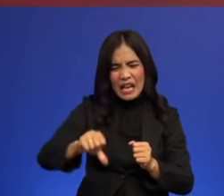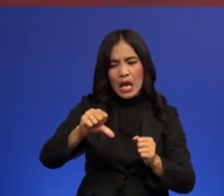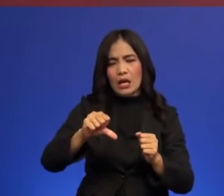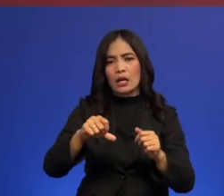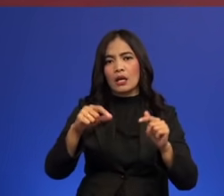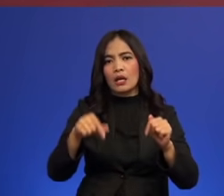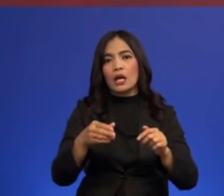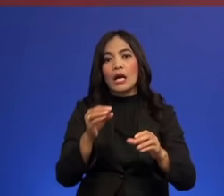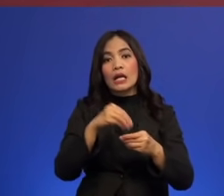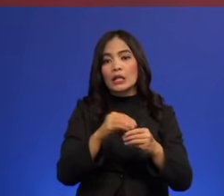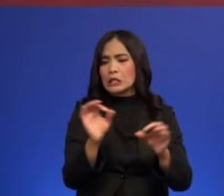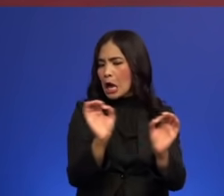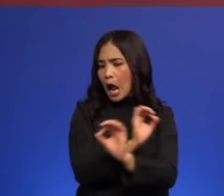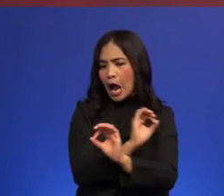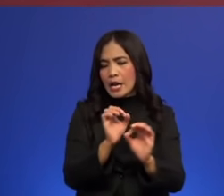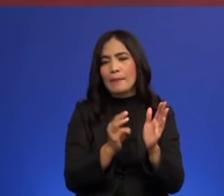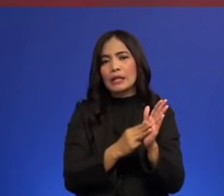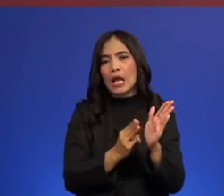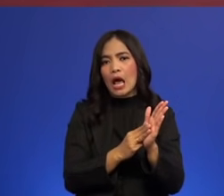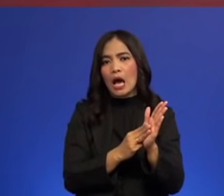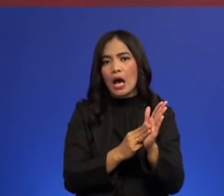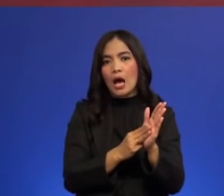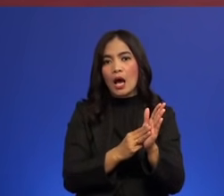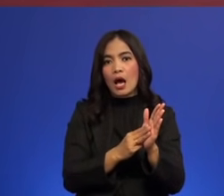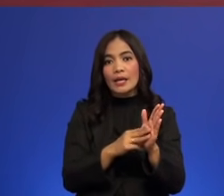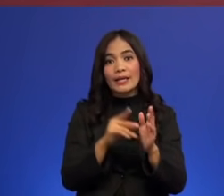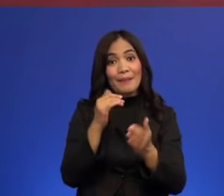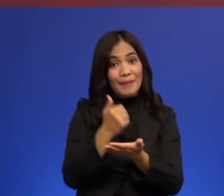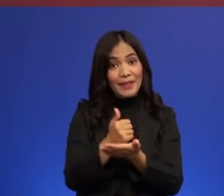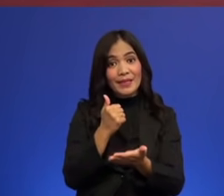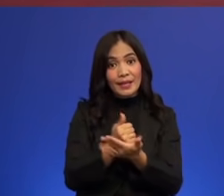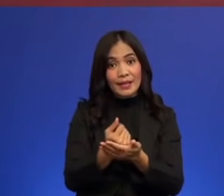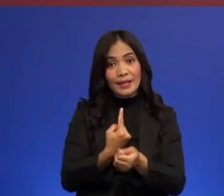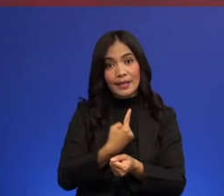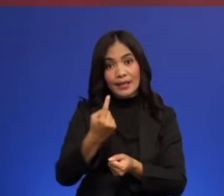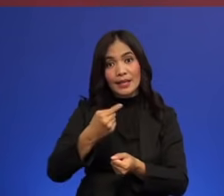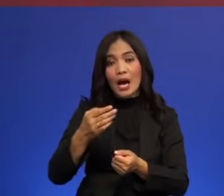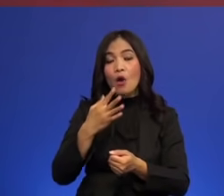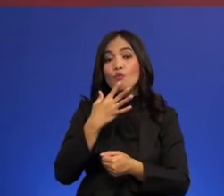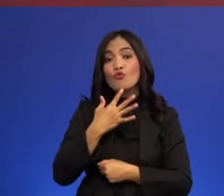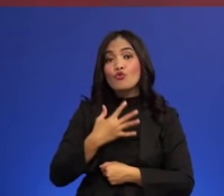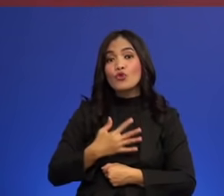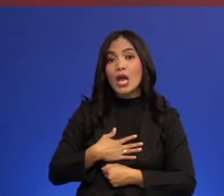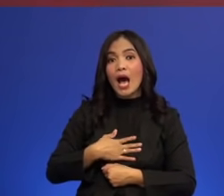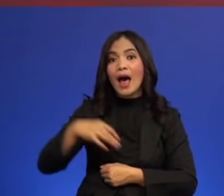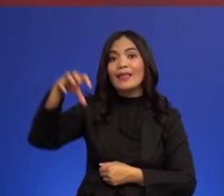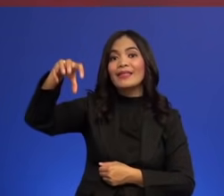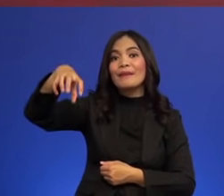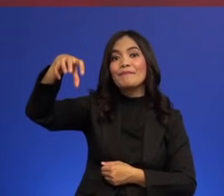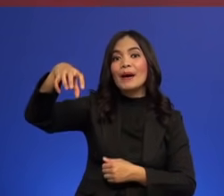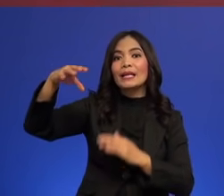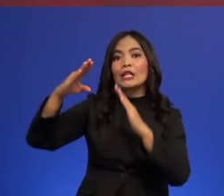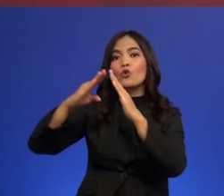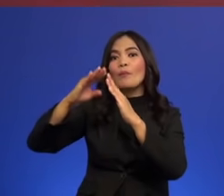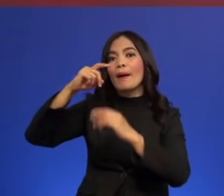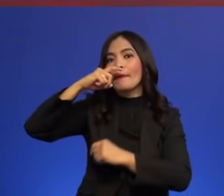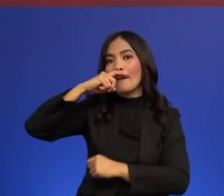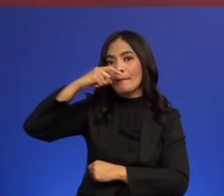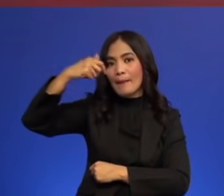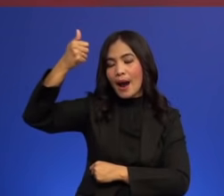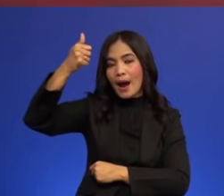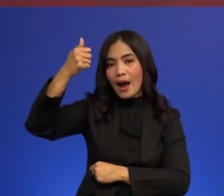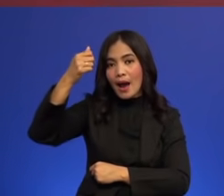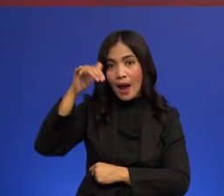menjadi masalah. Asal kita bisa mendapat tempat di rumah Bapa.